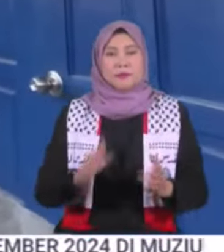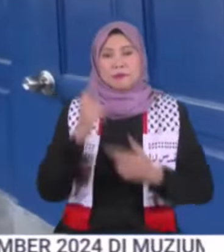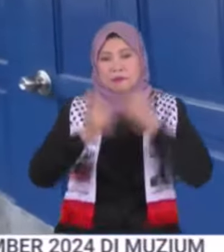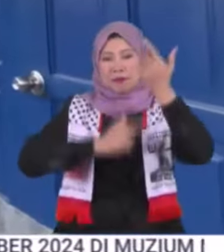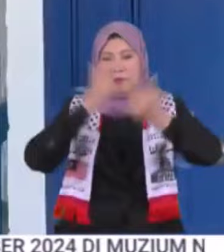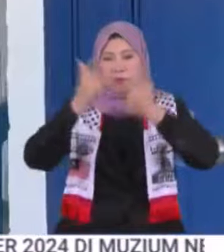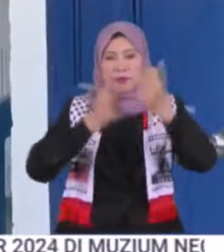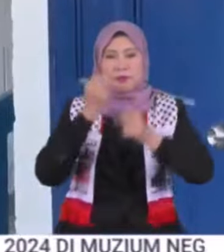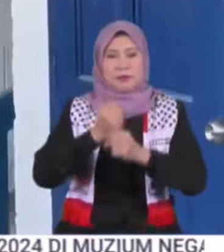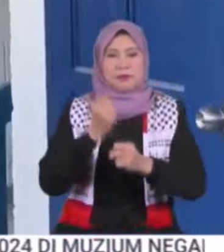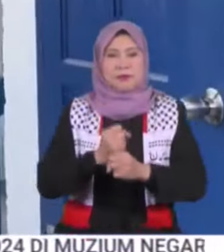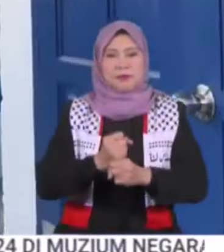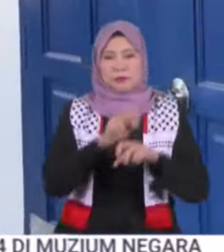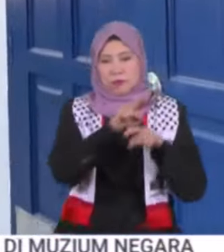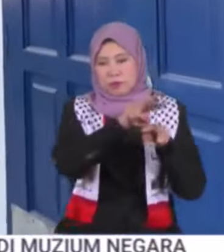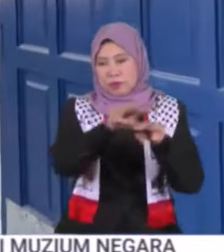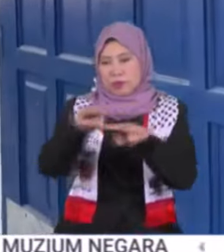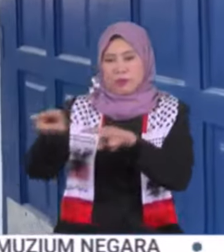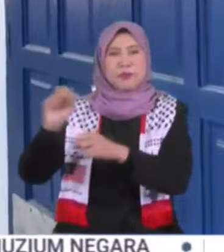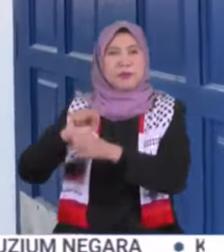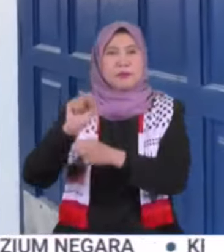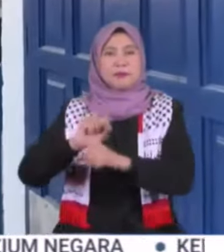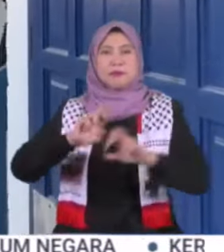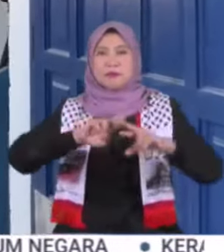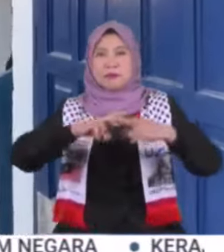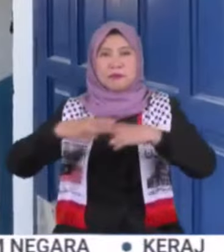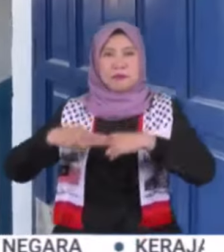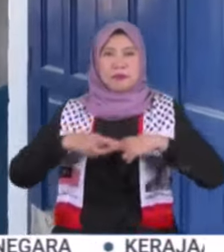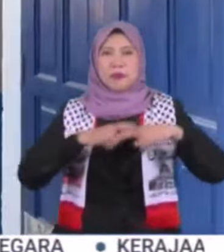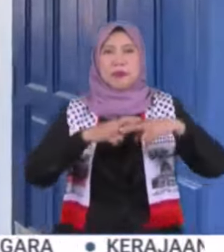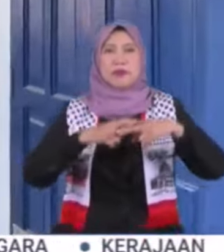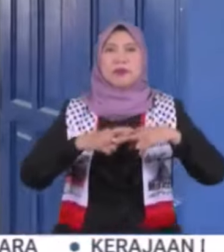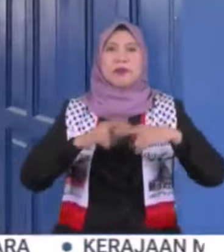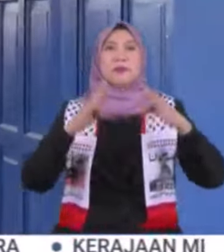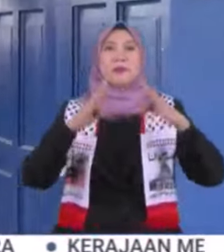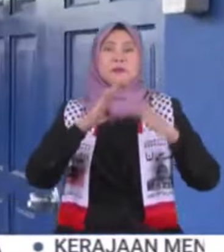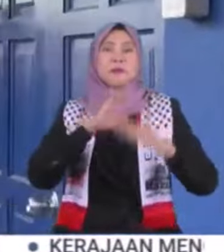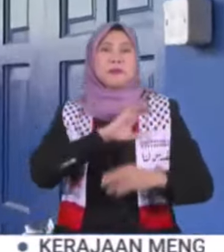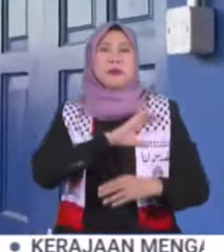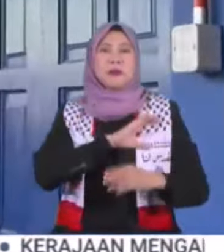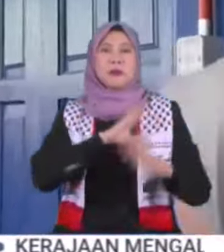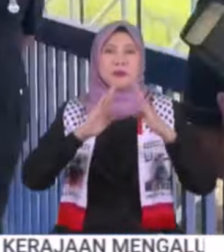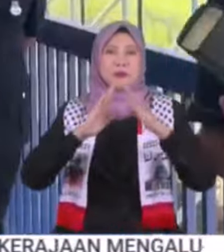melakukan lawatan kerja bagi meninjau kerja-kerja pembaikan kuartus di Balai Polis Lenggong.